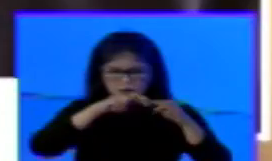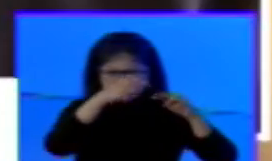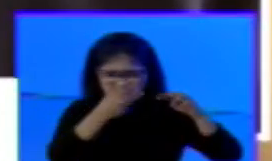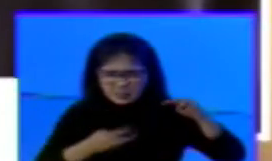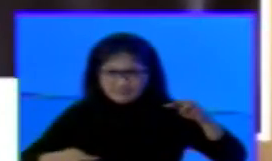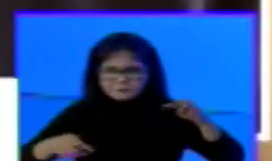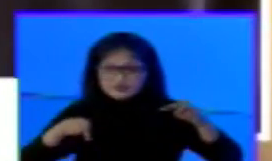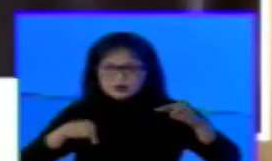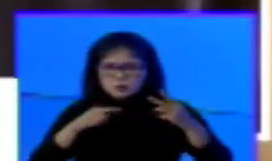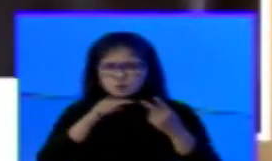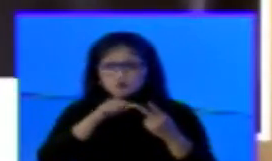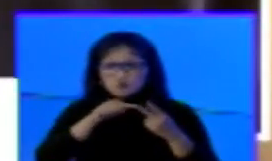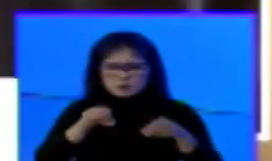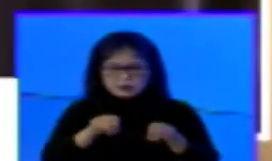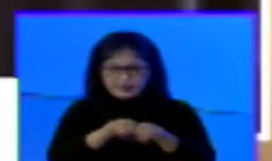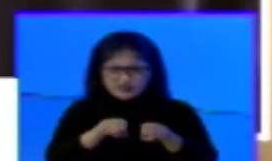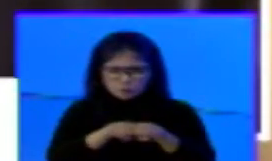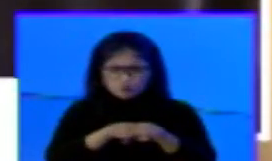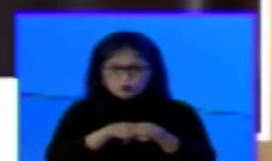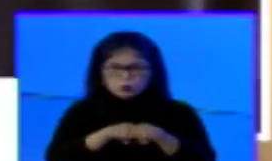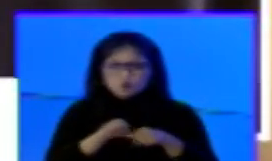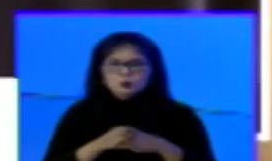sama sepatunya lengkap. Cuma sudah